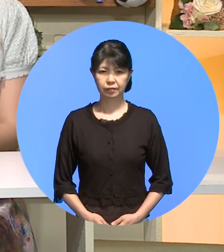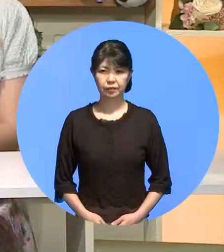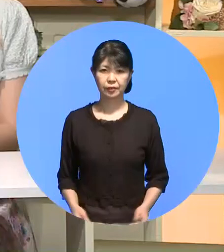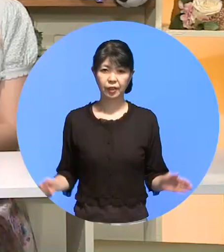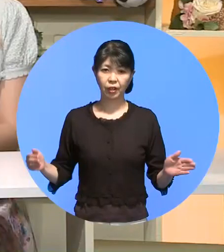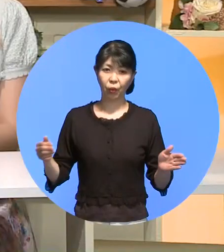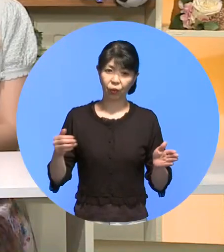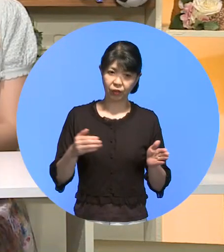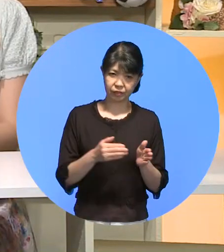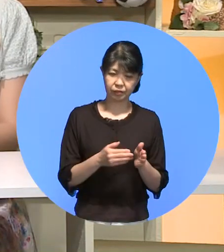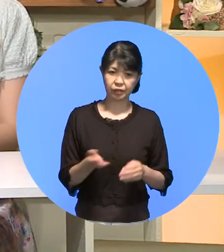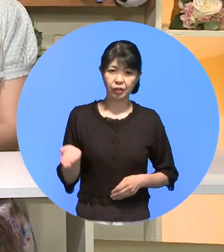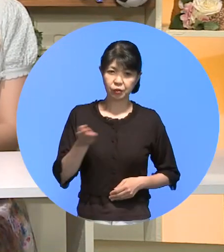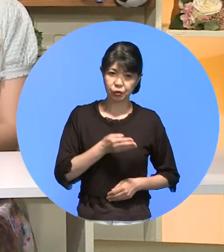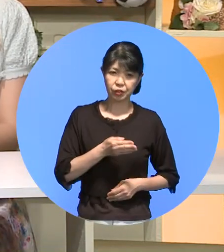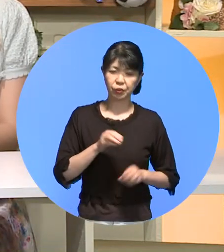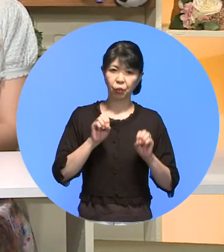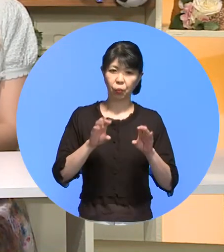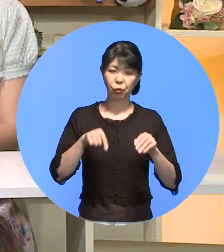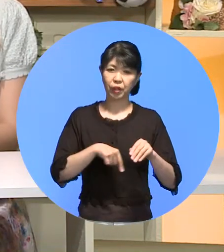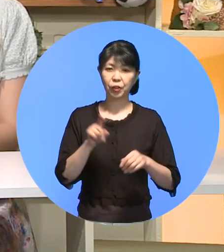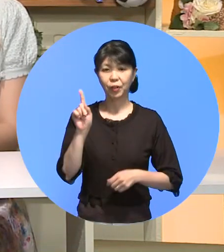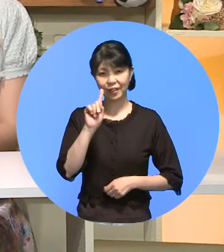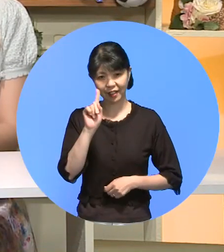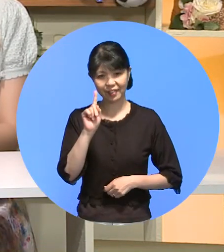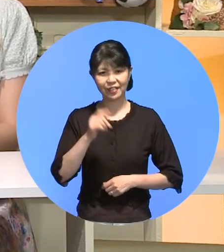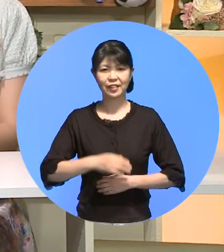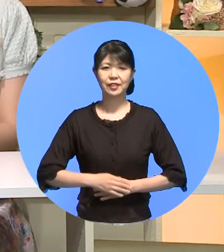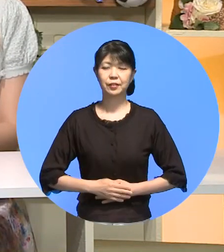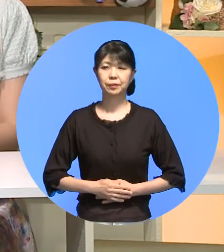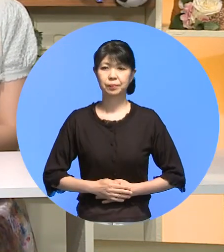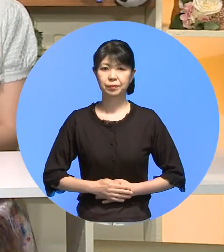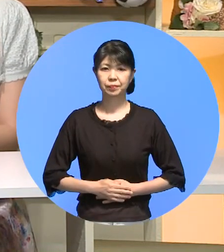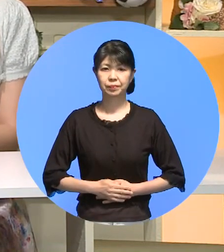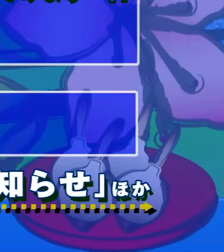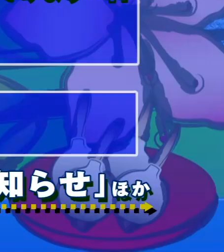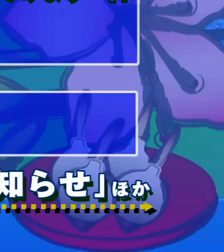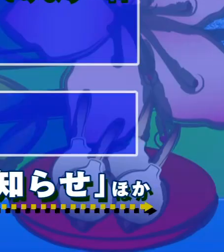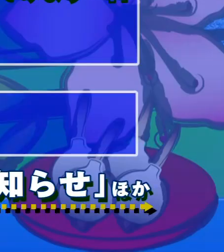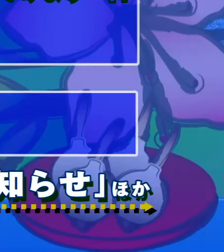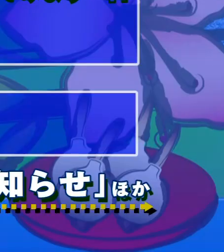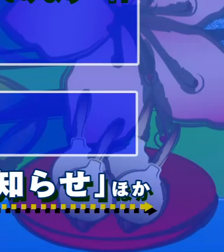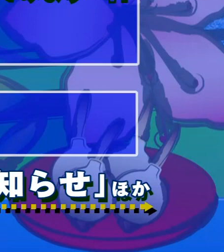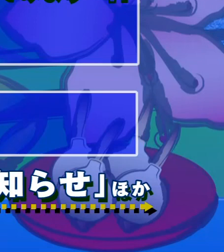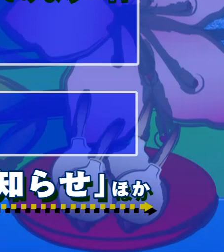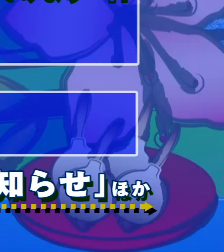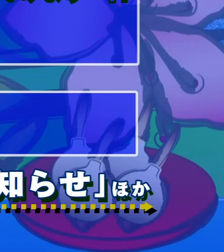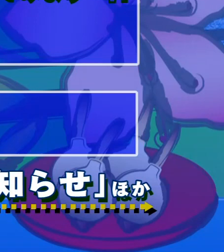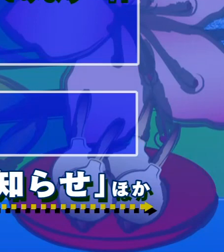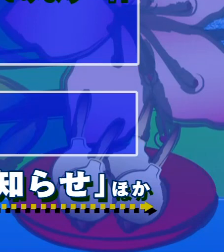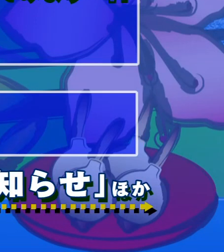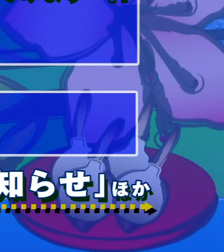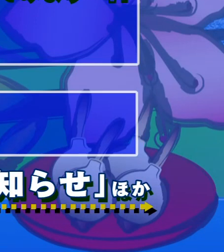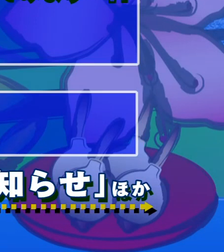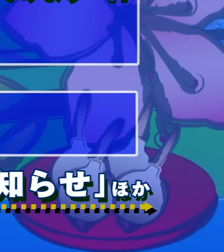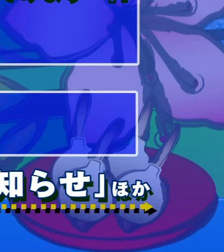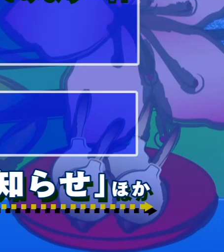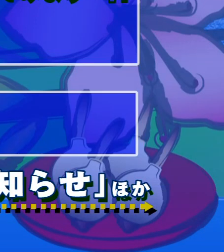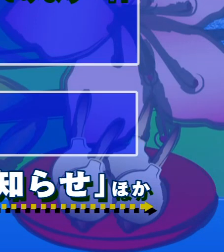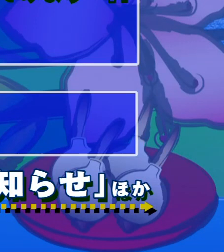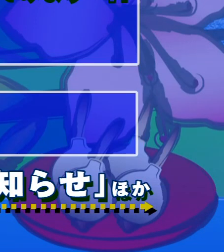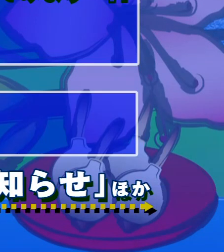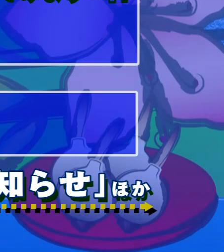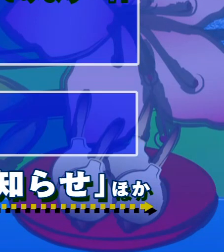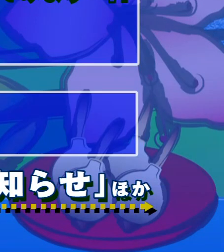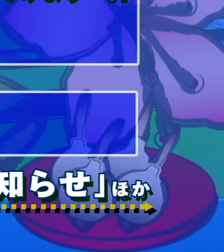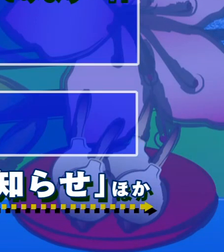さてエンディングです。次回の放送内容はどうなってますか。 はい、次回の更新日は8月1日です。